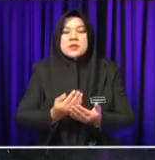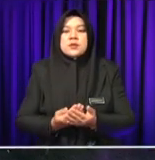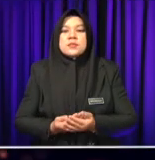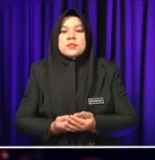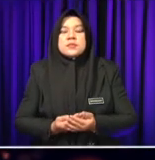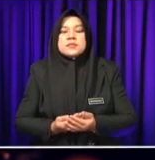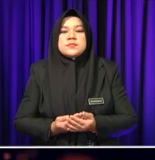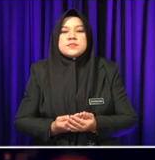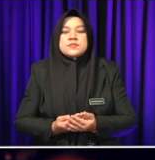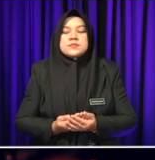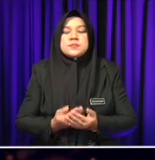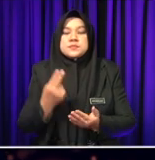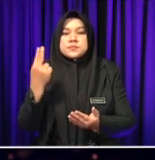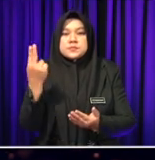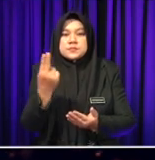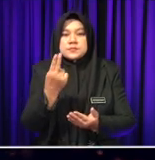Bismillahirahmanirahim